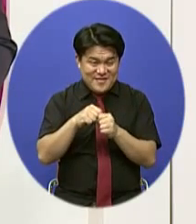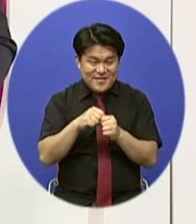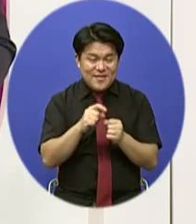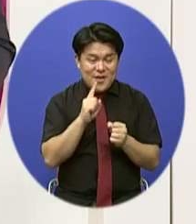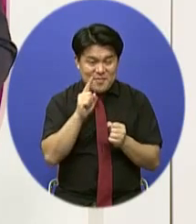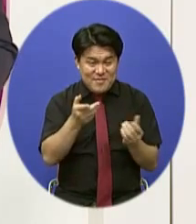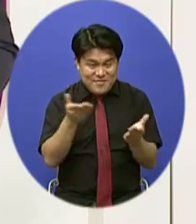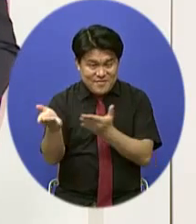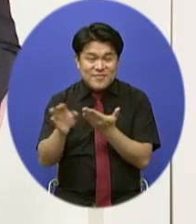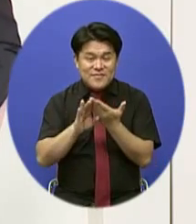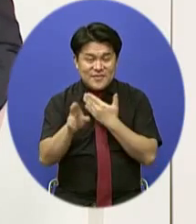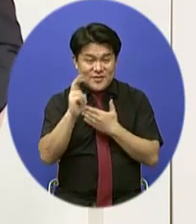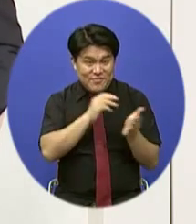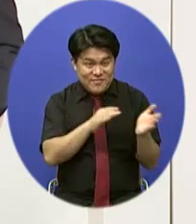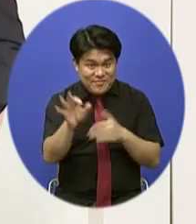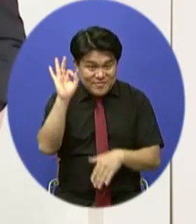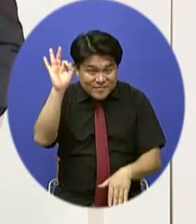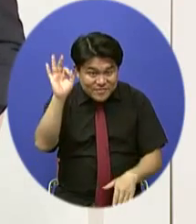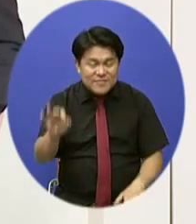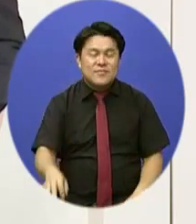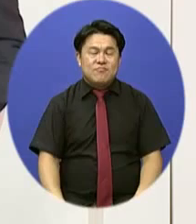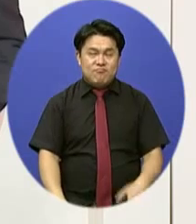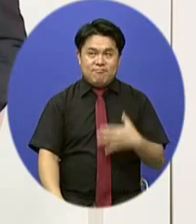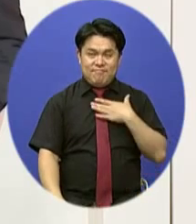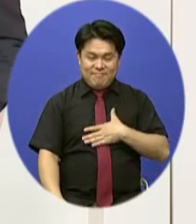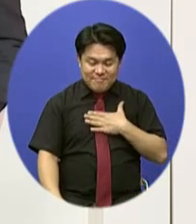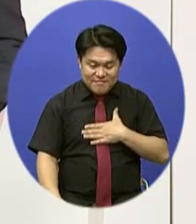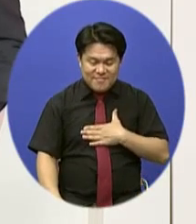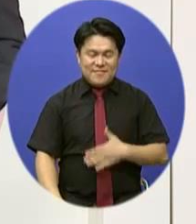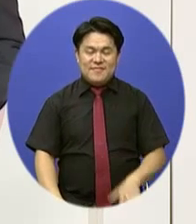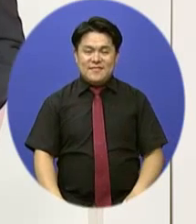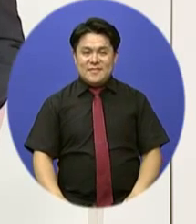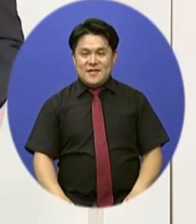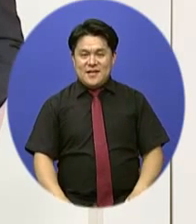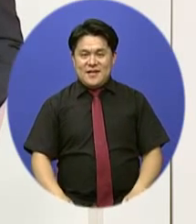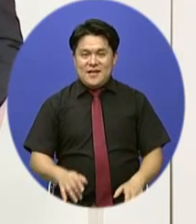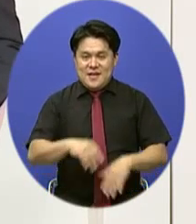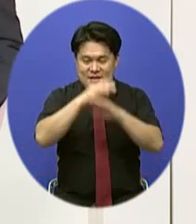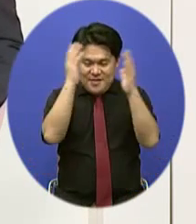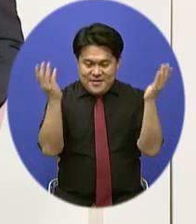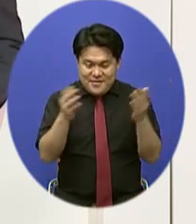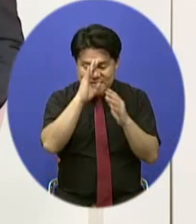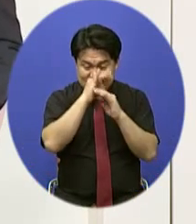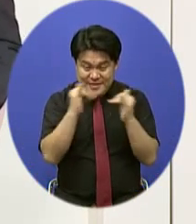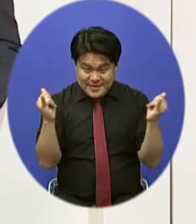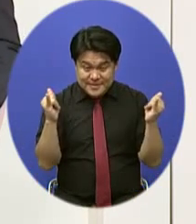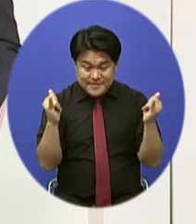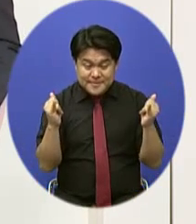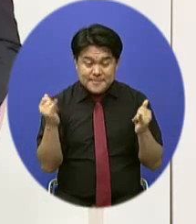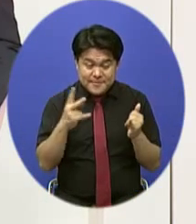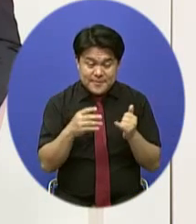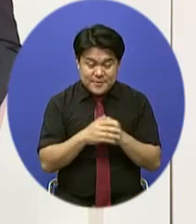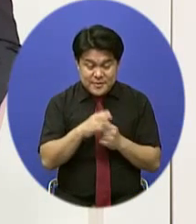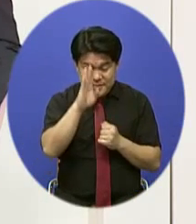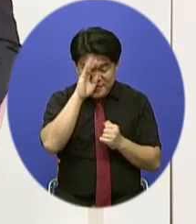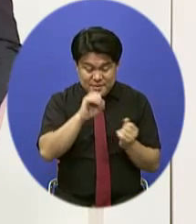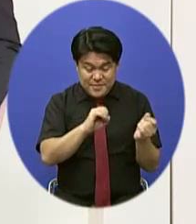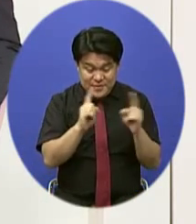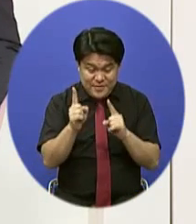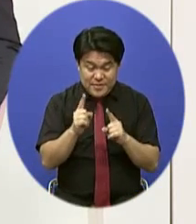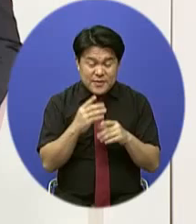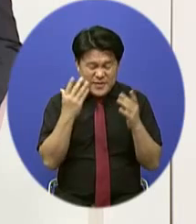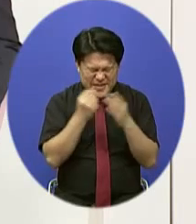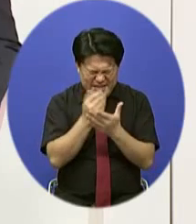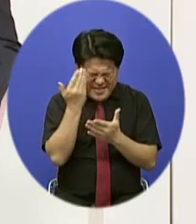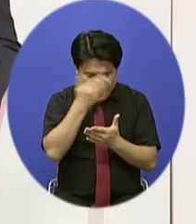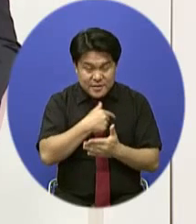하시고 노래 준비하도록 하겠습니다. 예, 예. 모든 그 환자분들의 그 병원이 완쾌되기를